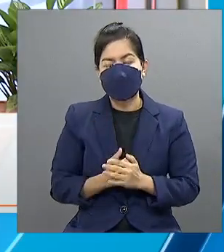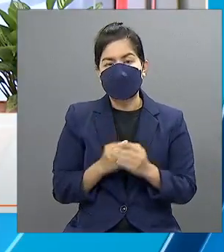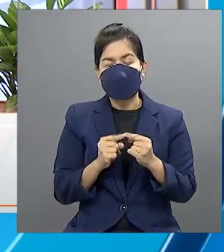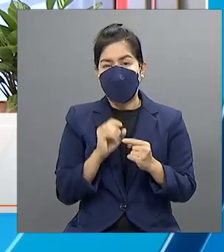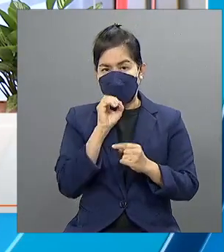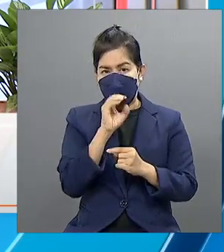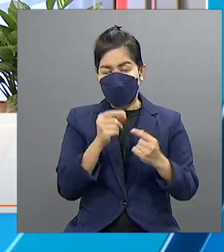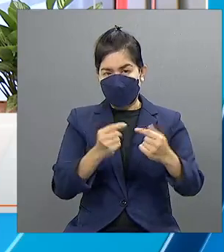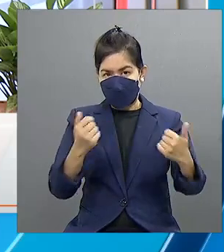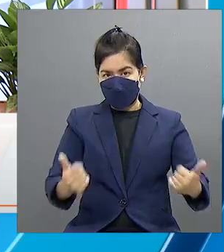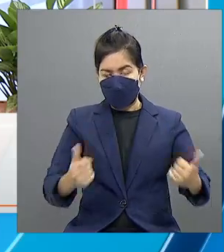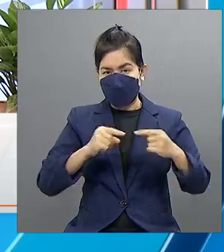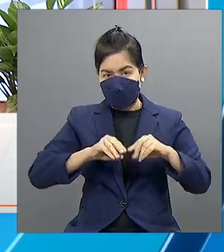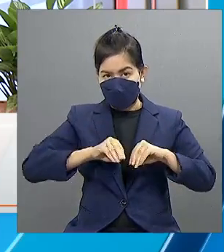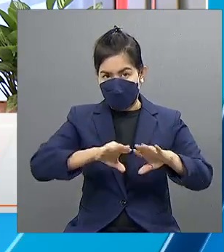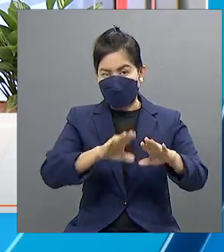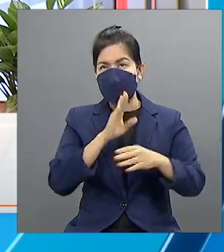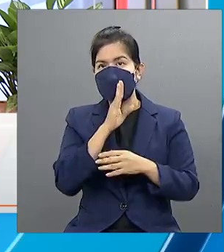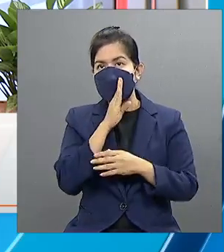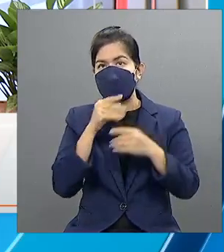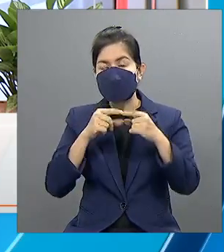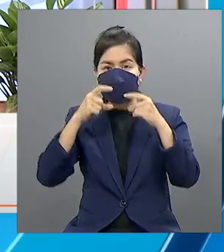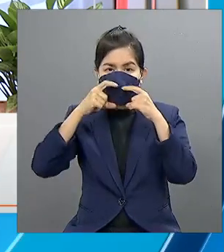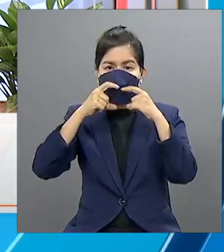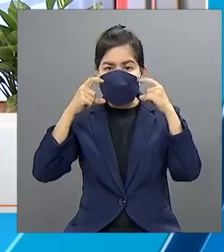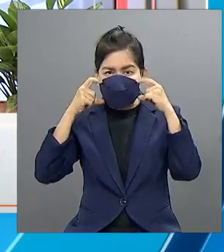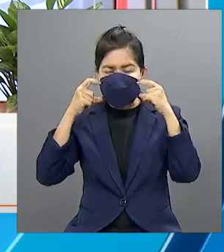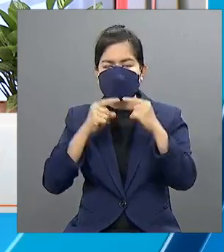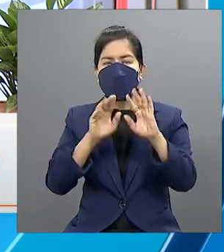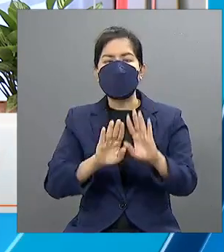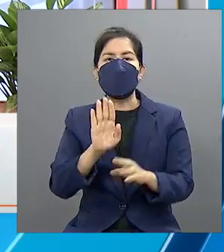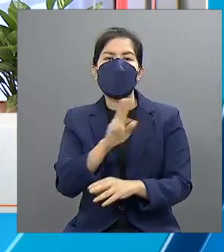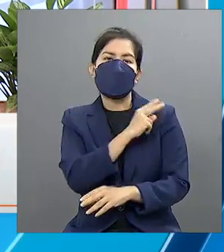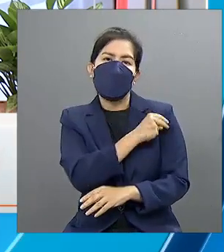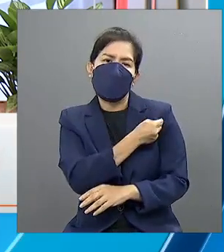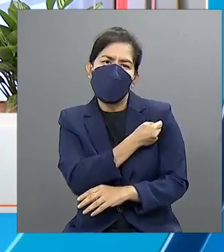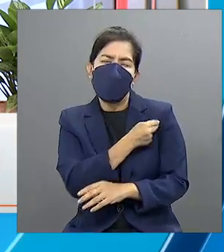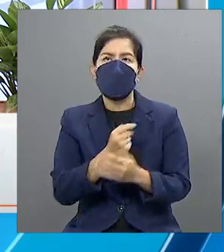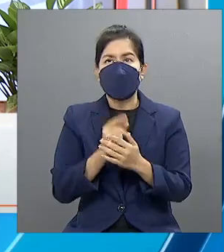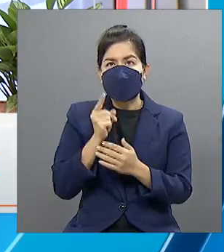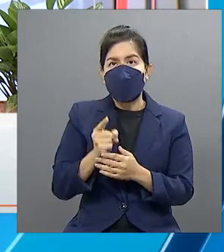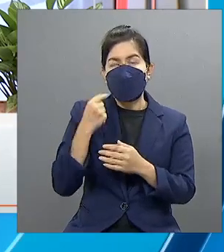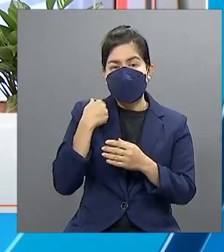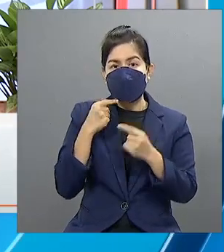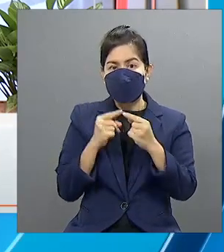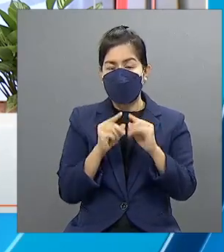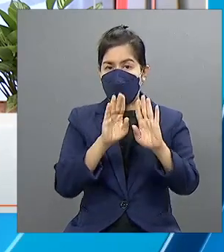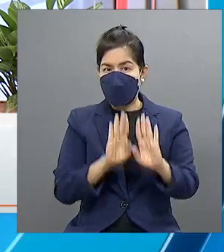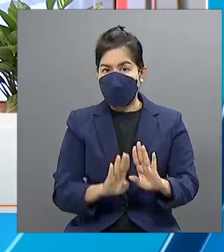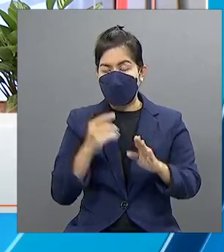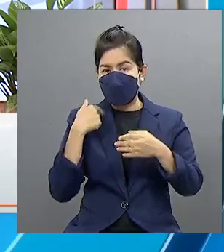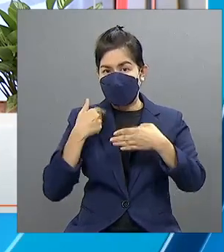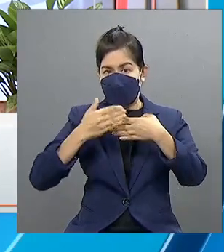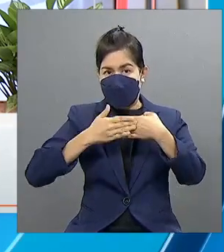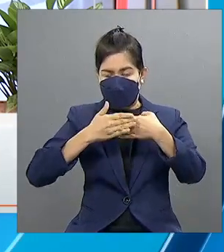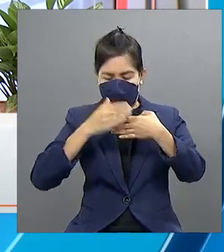ใช้หน้ากากทางการแพทย์เนี่ยอย่าง surgical mask เนี่ยนะครับจะต้องใส่แบบสะที่มี3ชั้นเนี่ยเรื่องนี้จริงเท็จยังไงหรือถ้าเกิดเราใส่